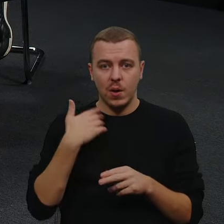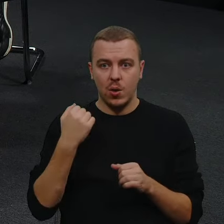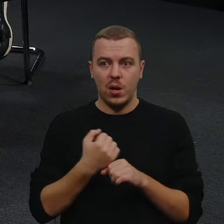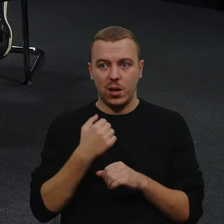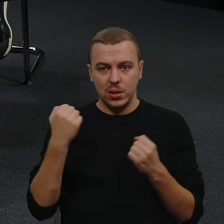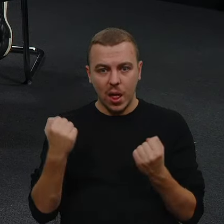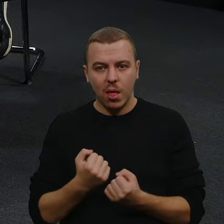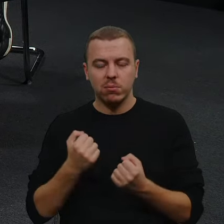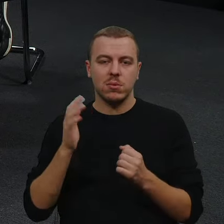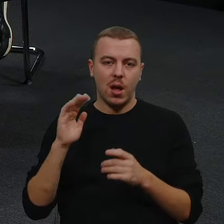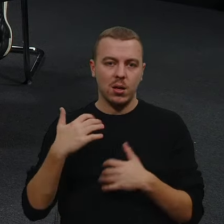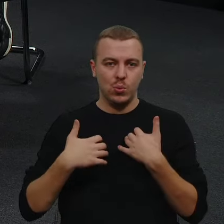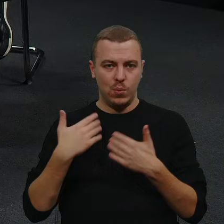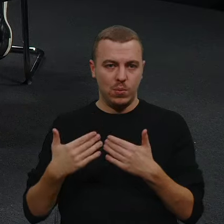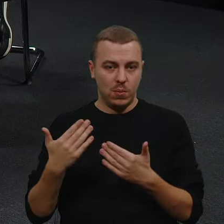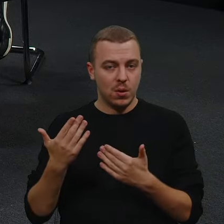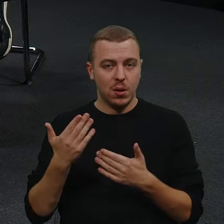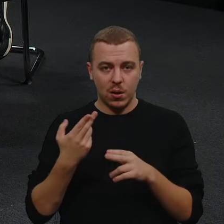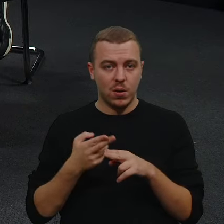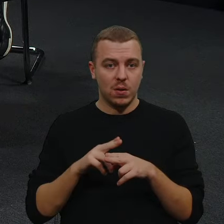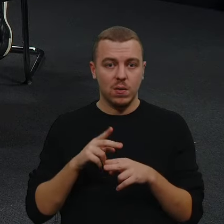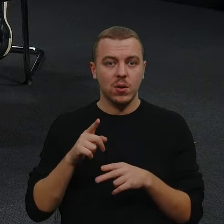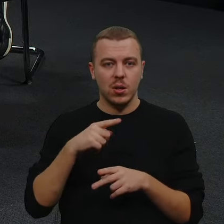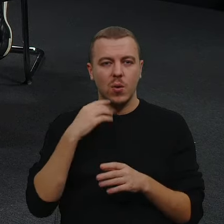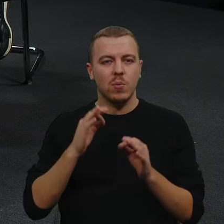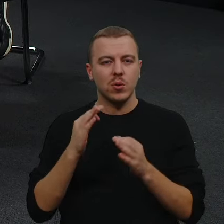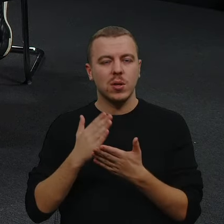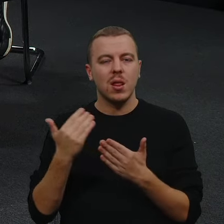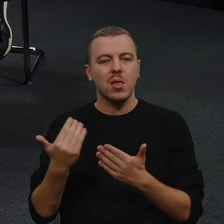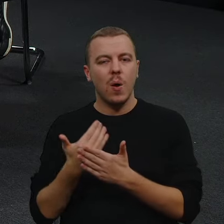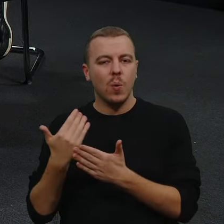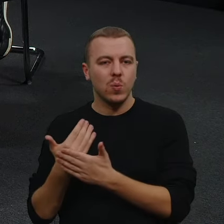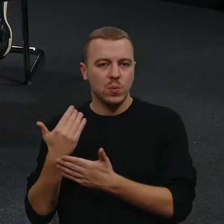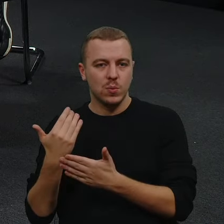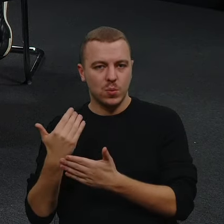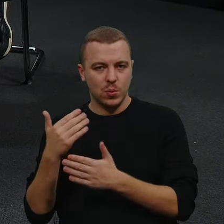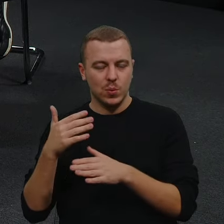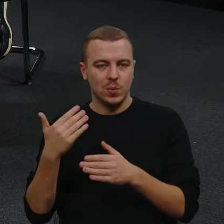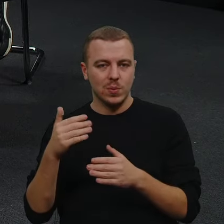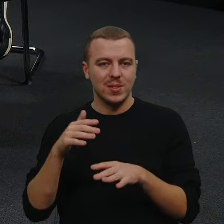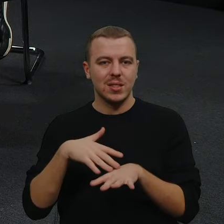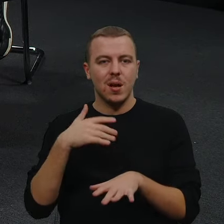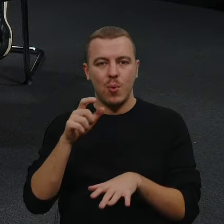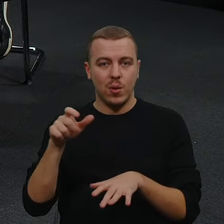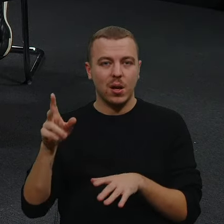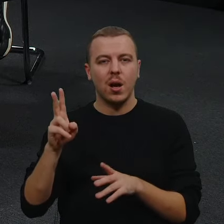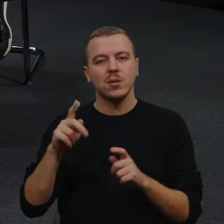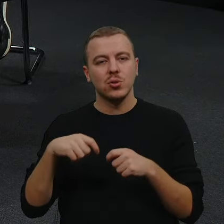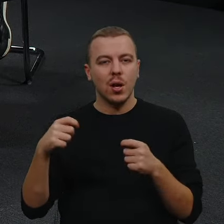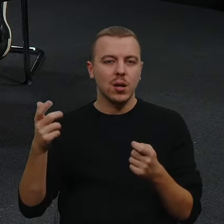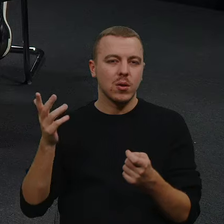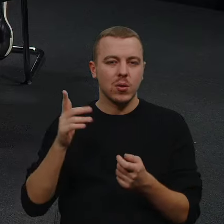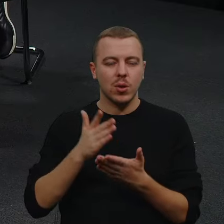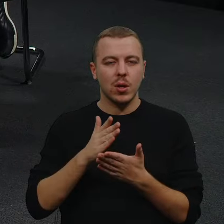priimti sprendimus, o jie, nemažas procentas yra naujų Seimo narių, kurie išdalino įvairiausių